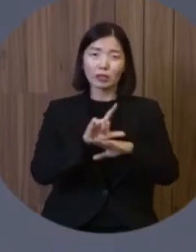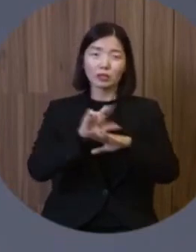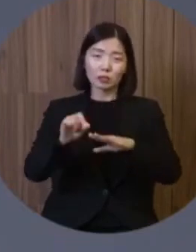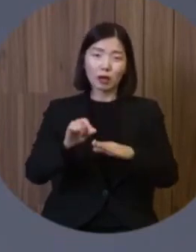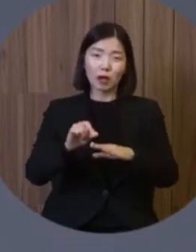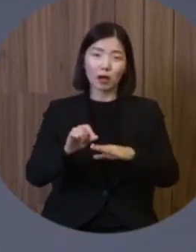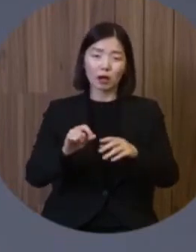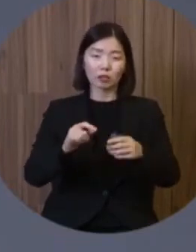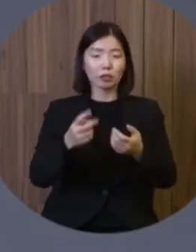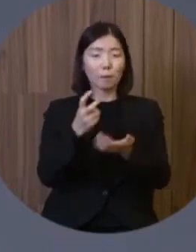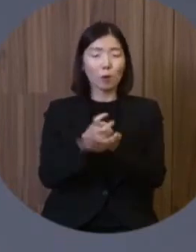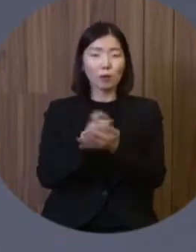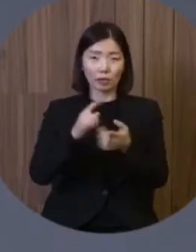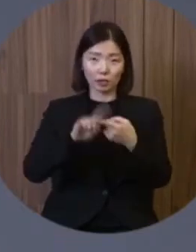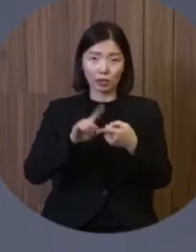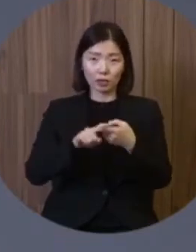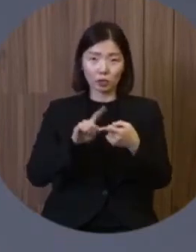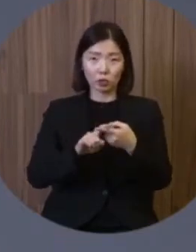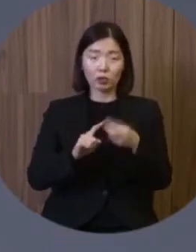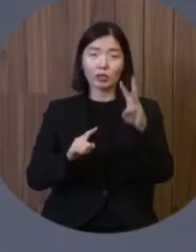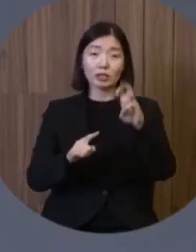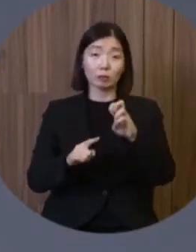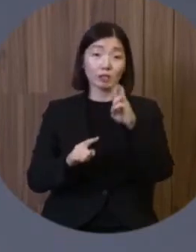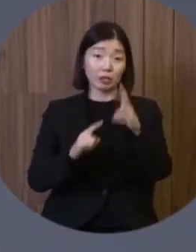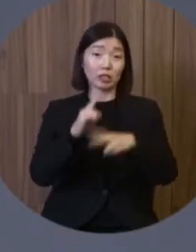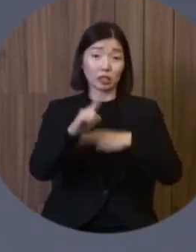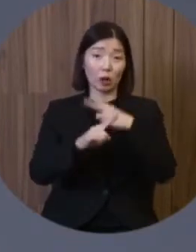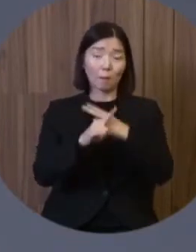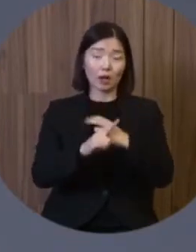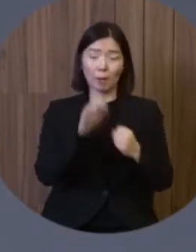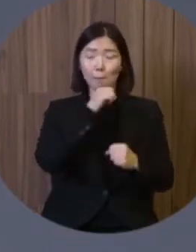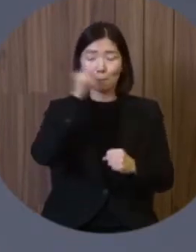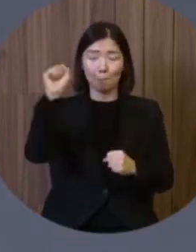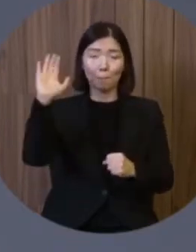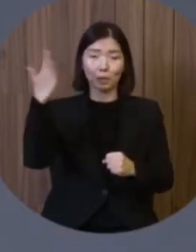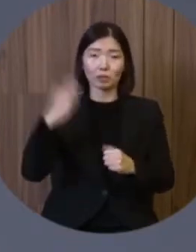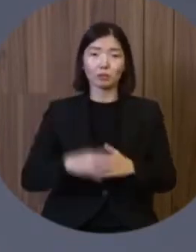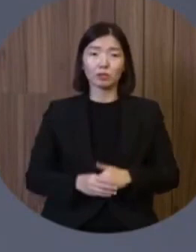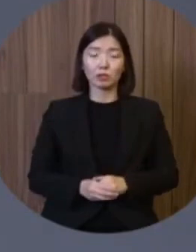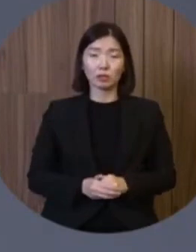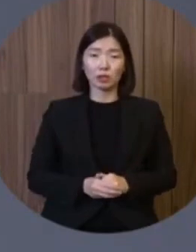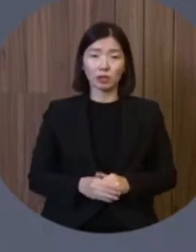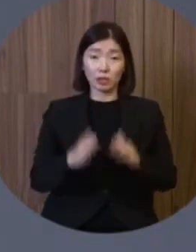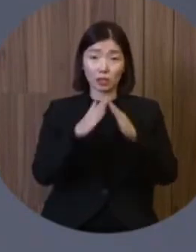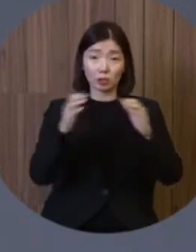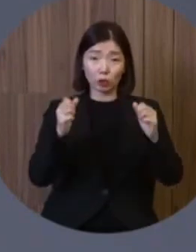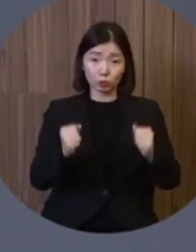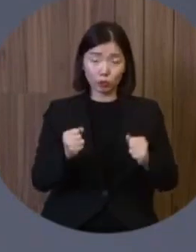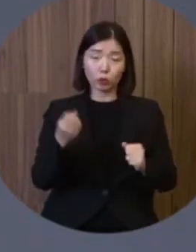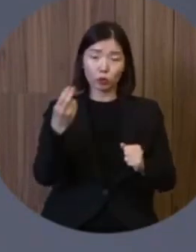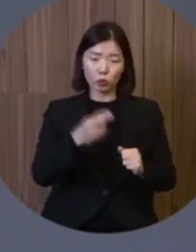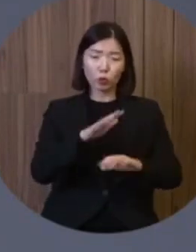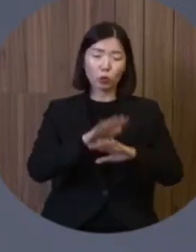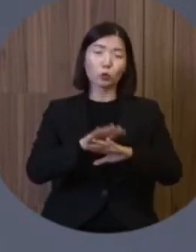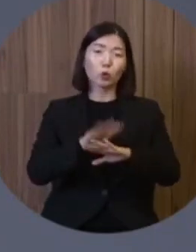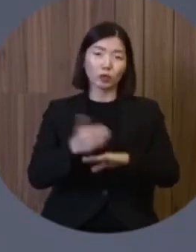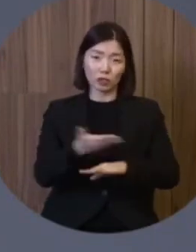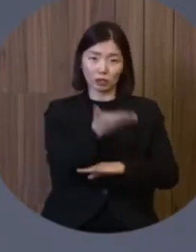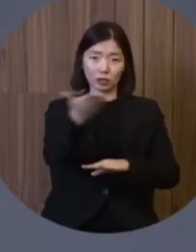지방자치법 전부 개정안도 32년 만에 통과시켰습니다. 전북 도민 그리고 농어민